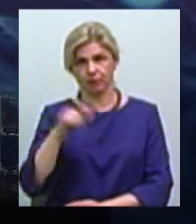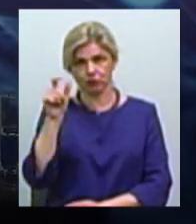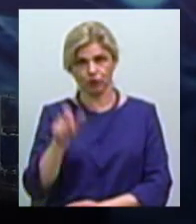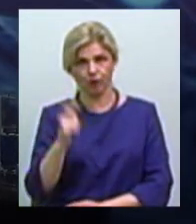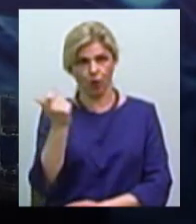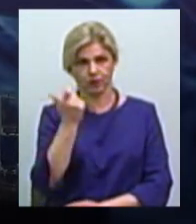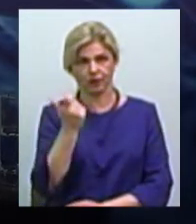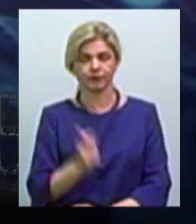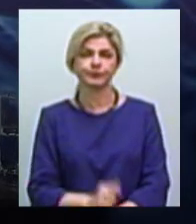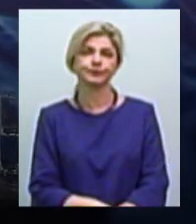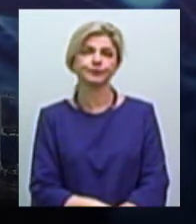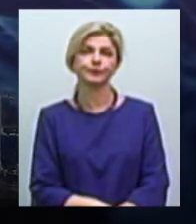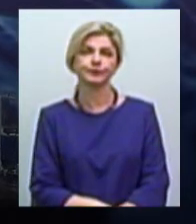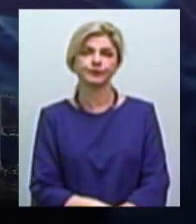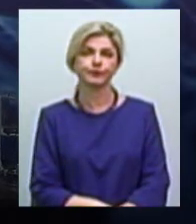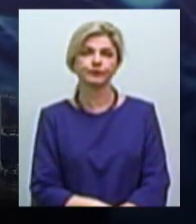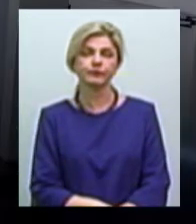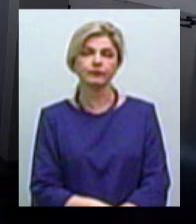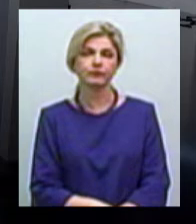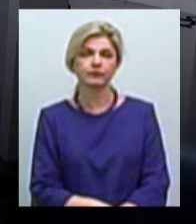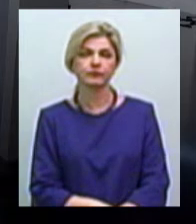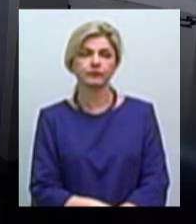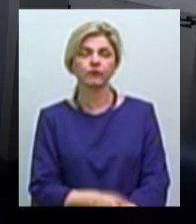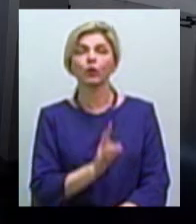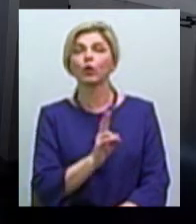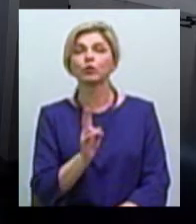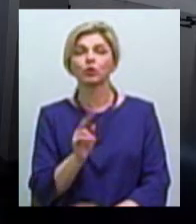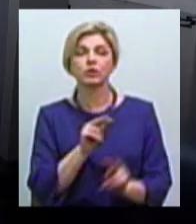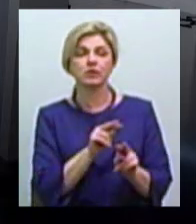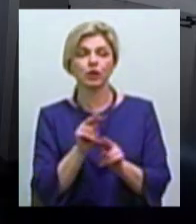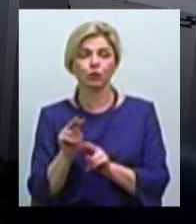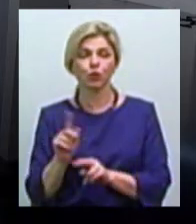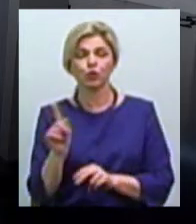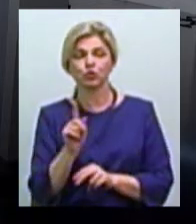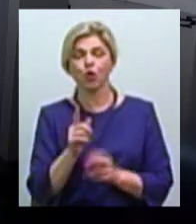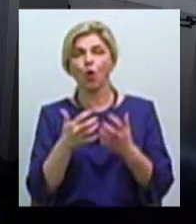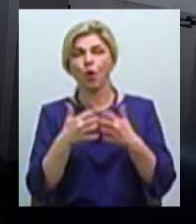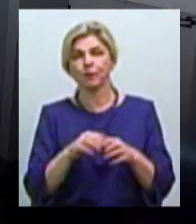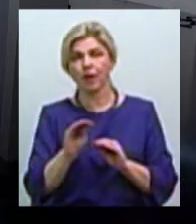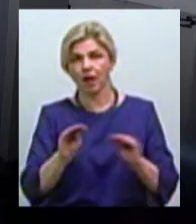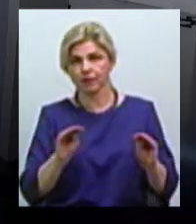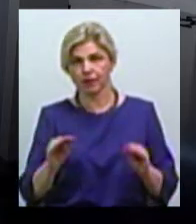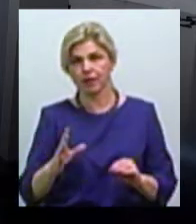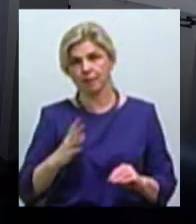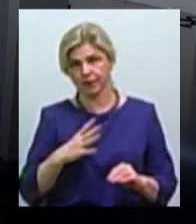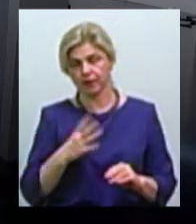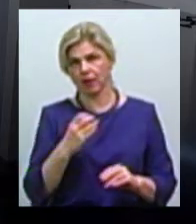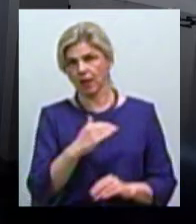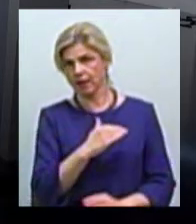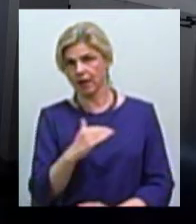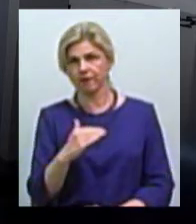підприємець. А хто слідкує за тим, щоб обладнання було на